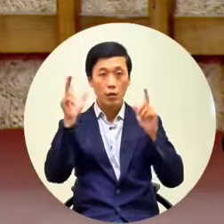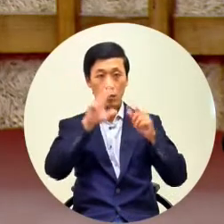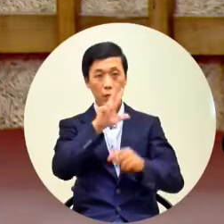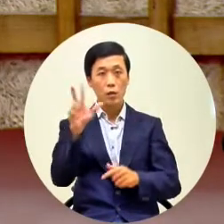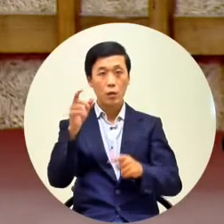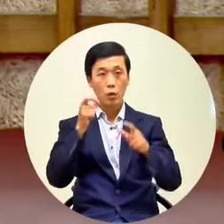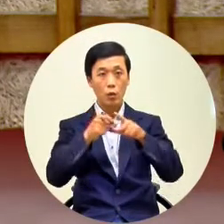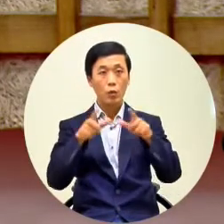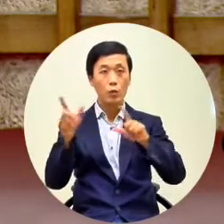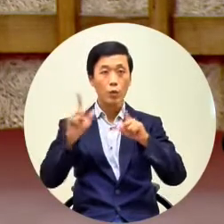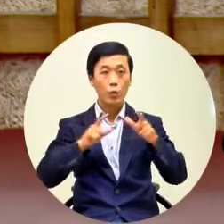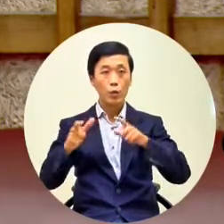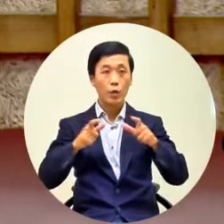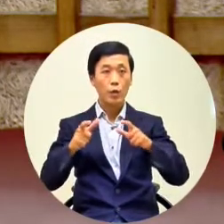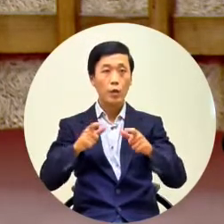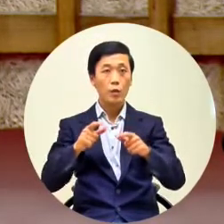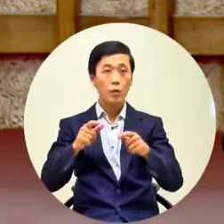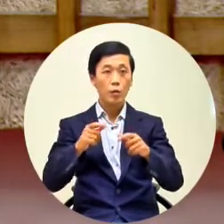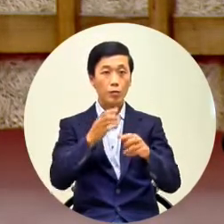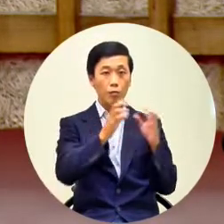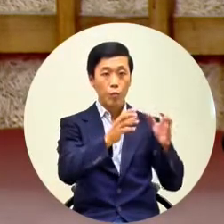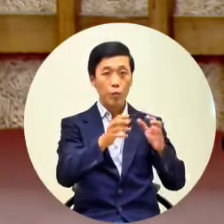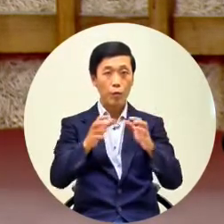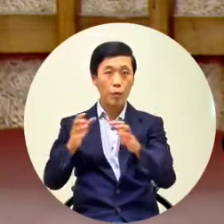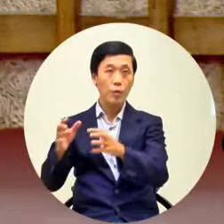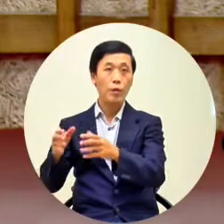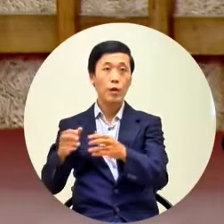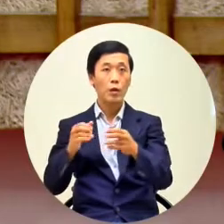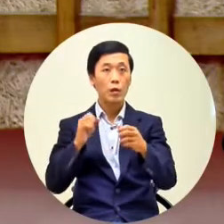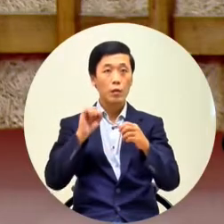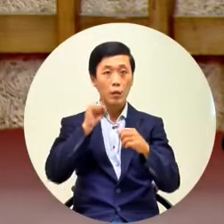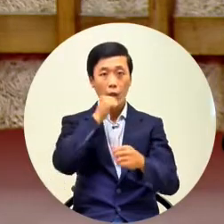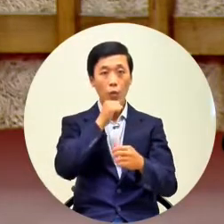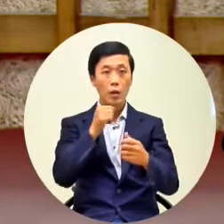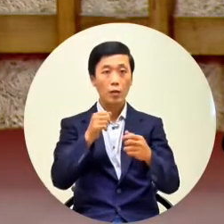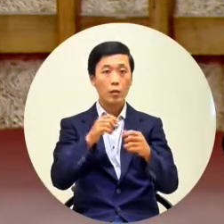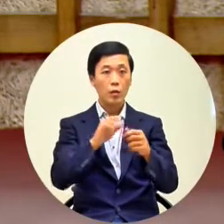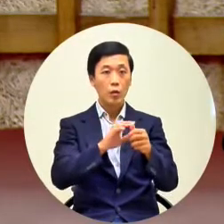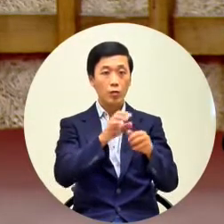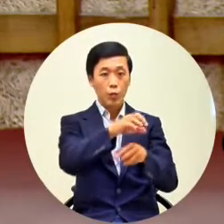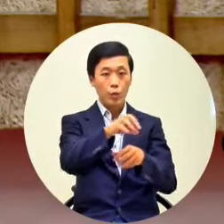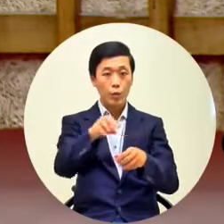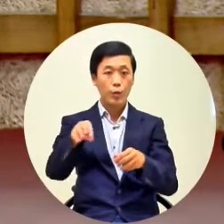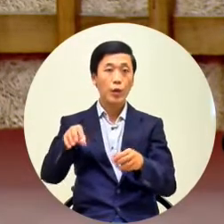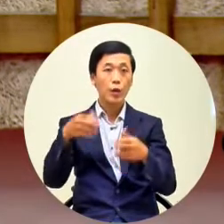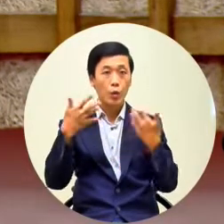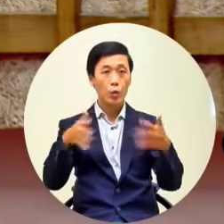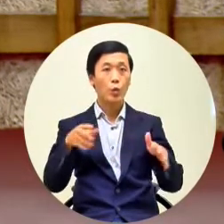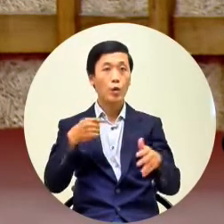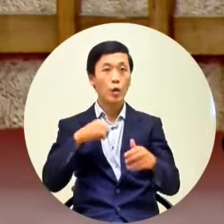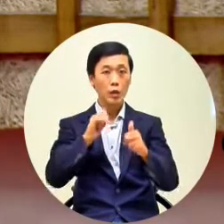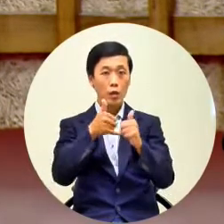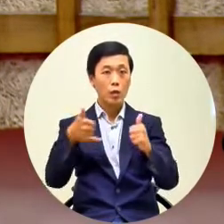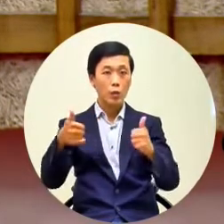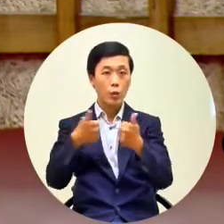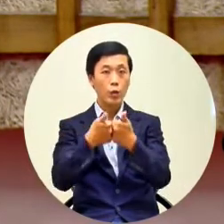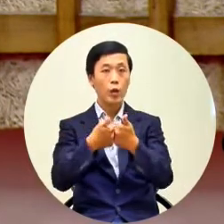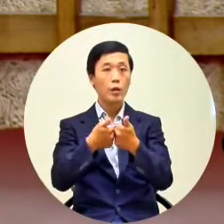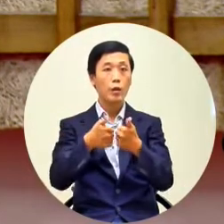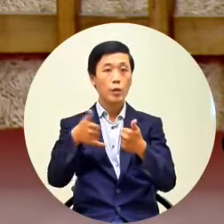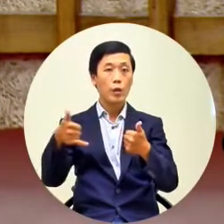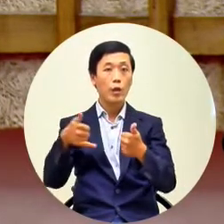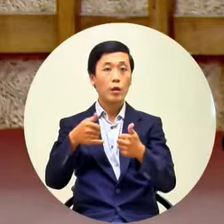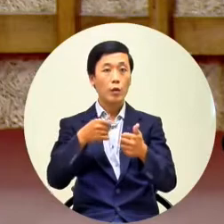的风潮逐步吹进台湾。那我们知道说，我们经过好多议会同事的共同努力，我们